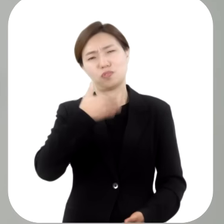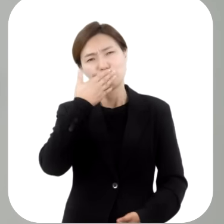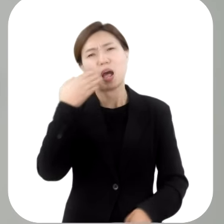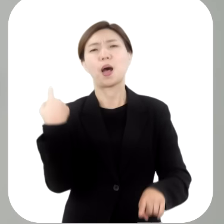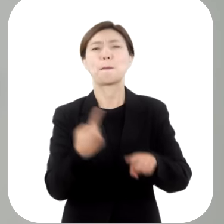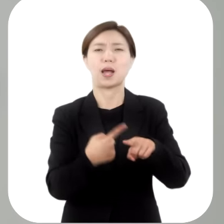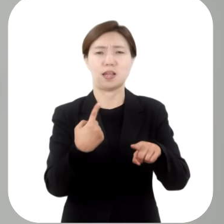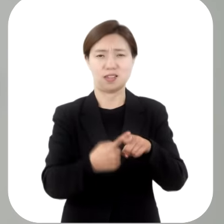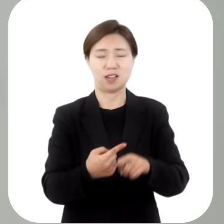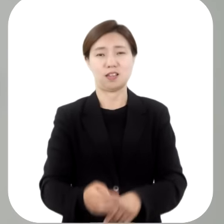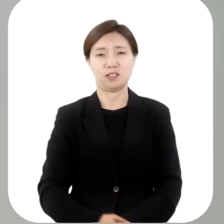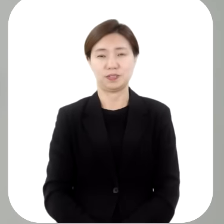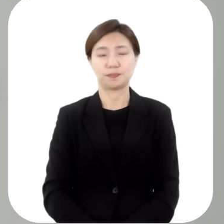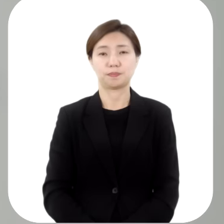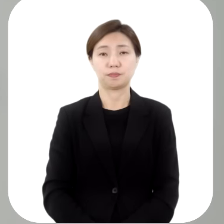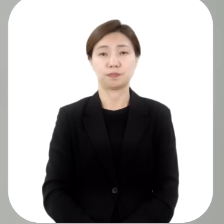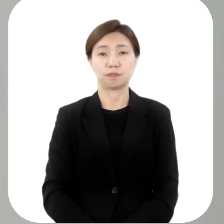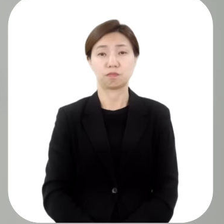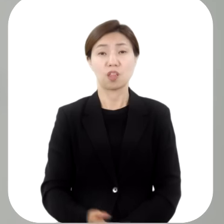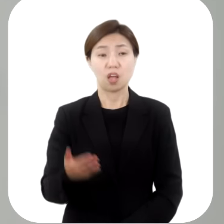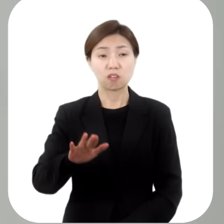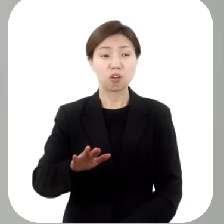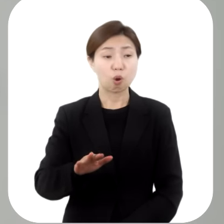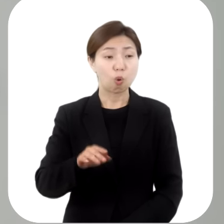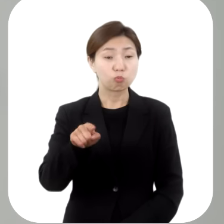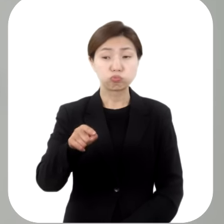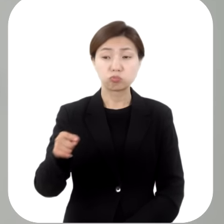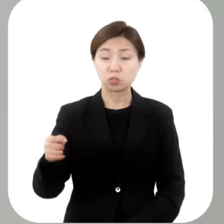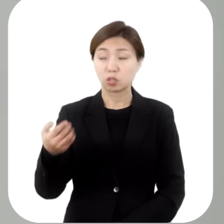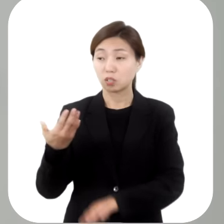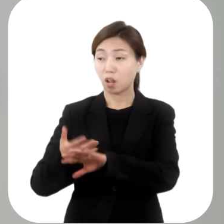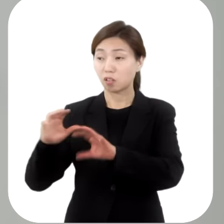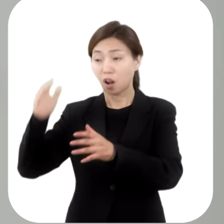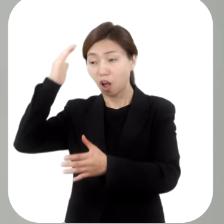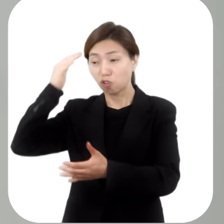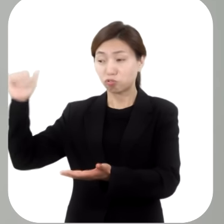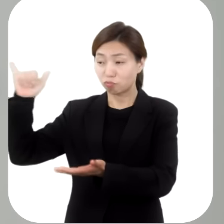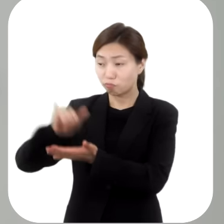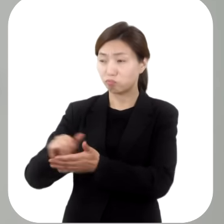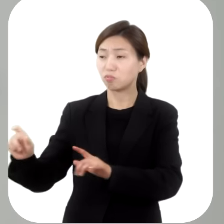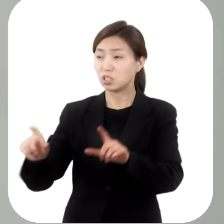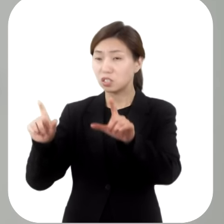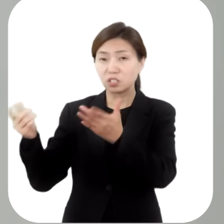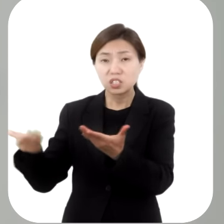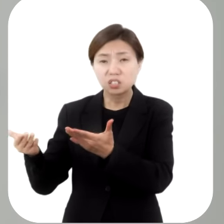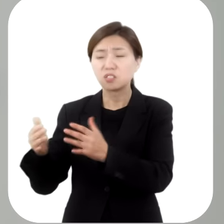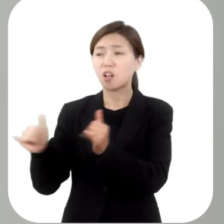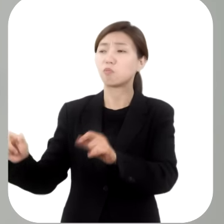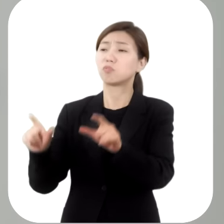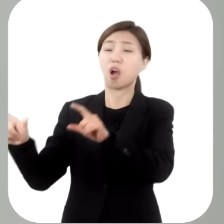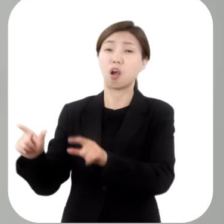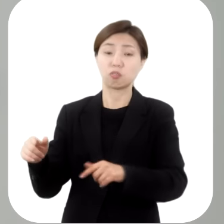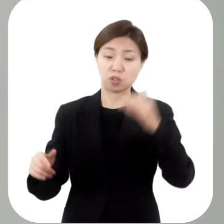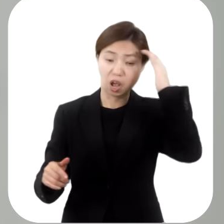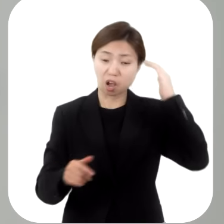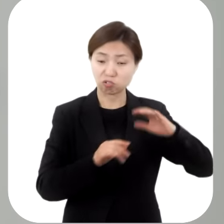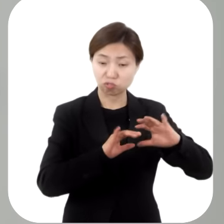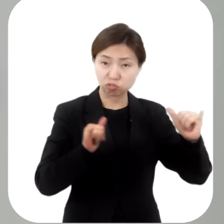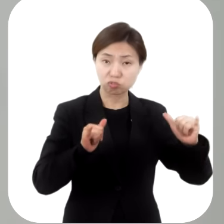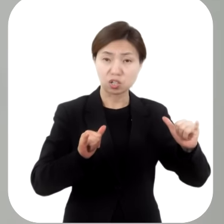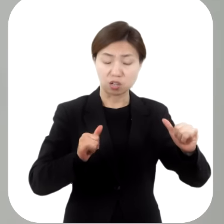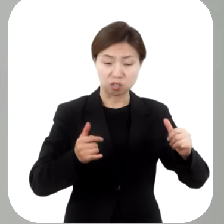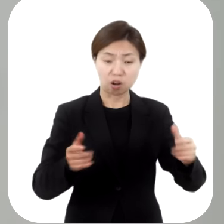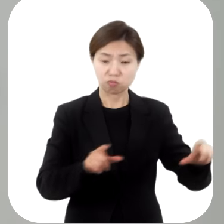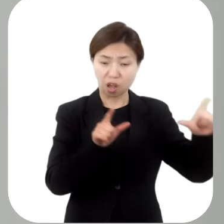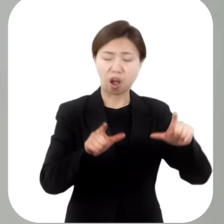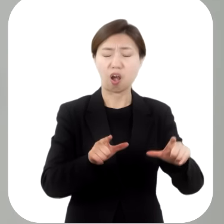있는 부류에 속한다는 거예요. 그런데 못 살 이유는 하나도 없다. 근데